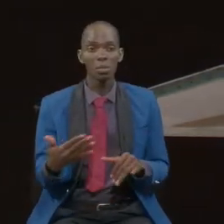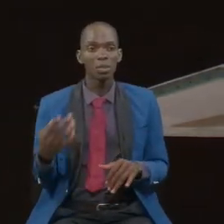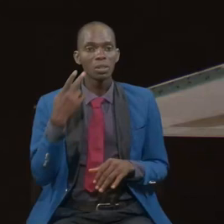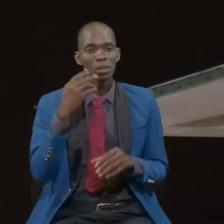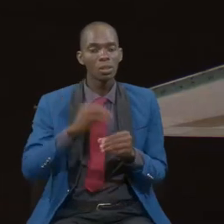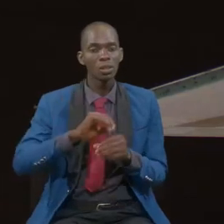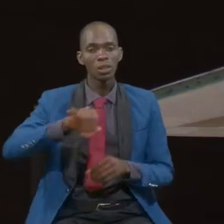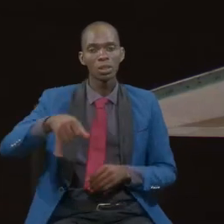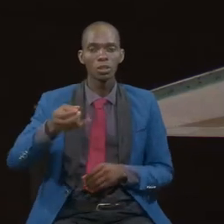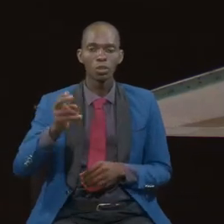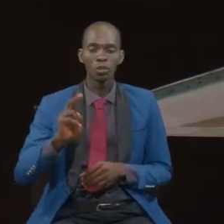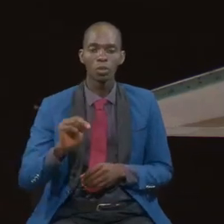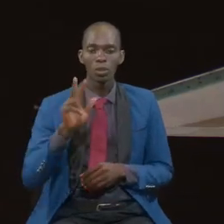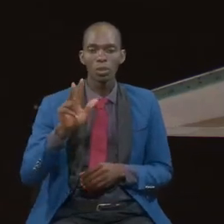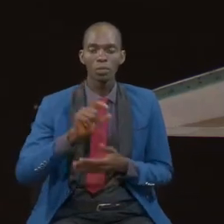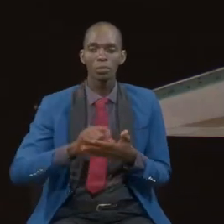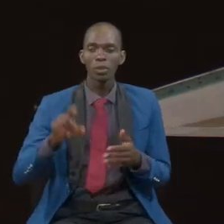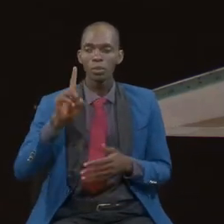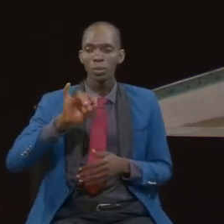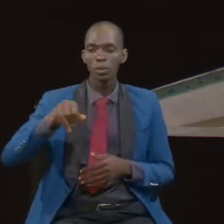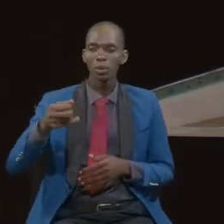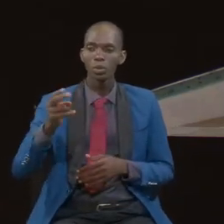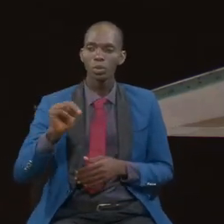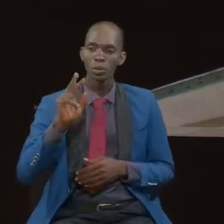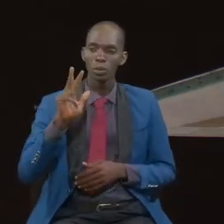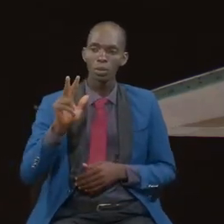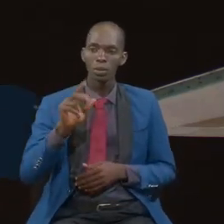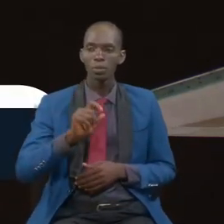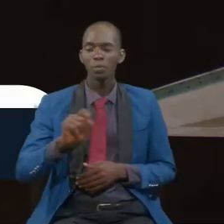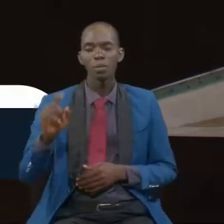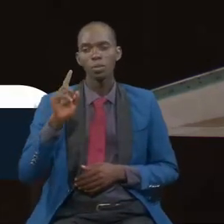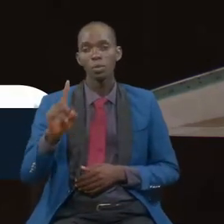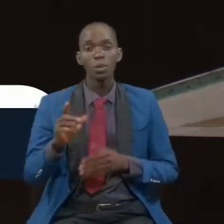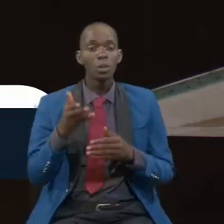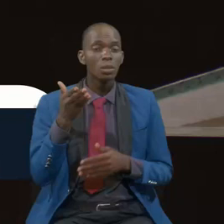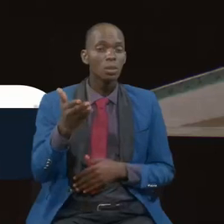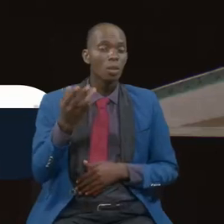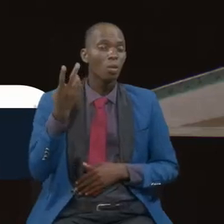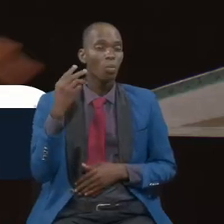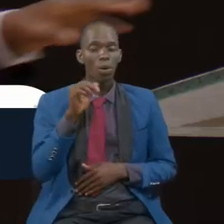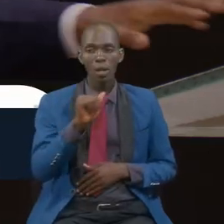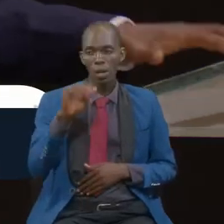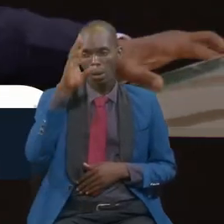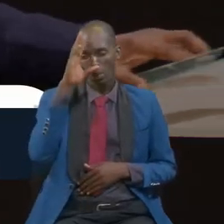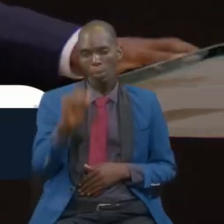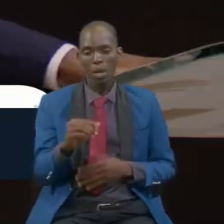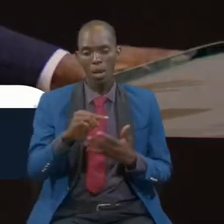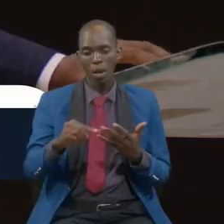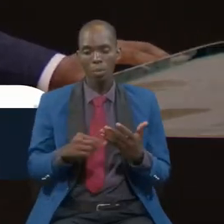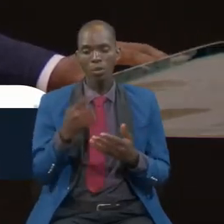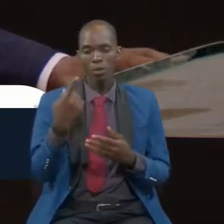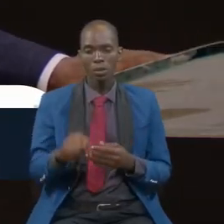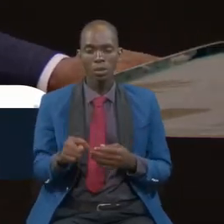Jean chapitre 3 verset 1 qui dit mais il eu un homme d'entre les